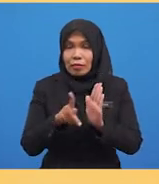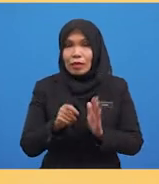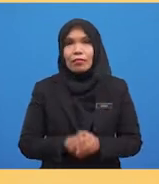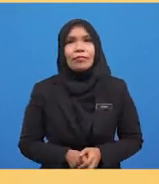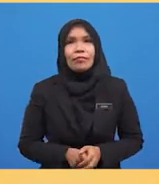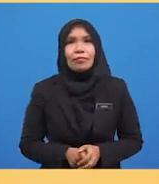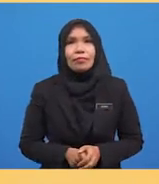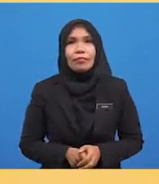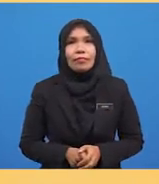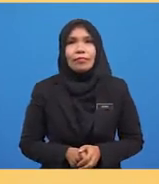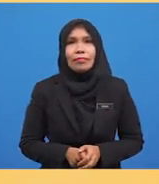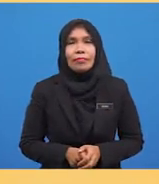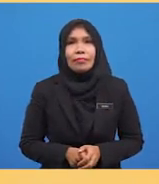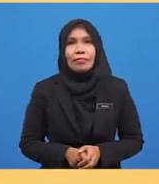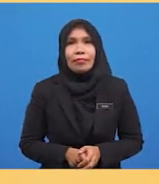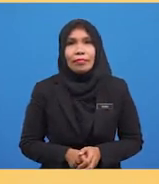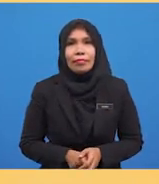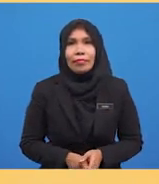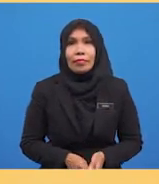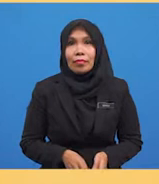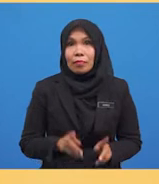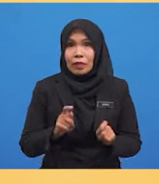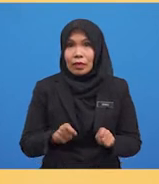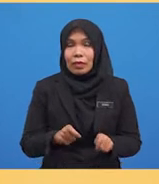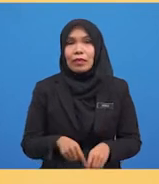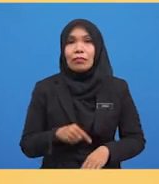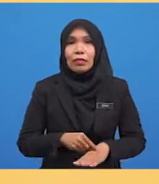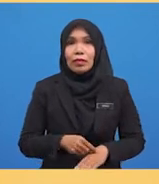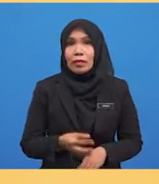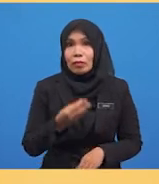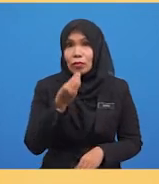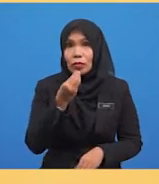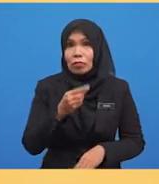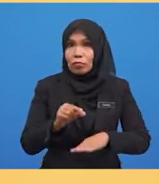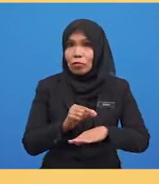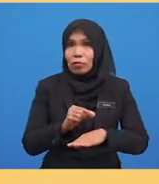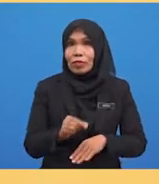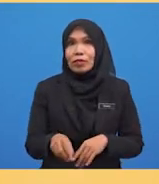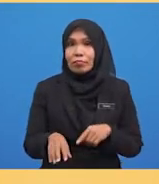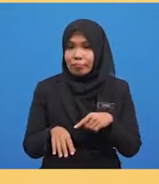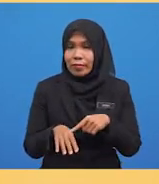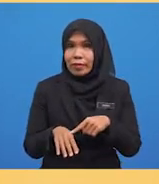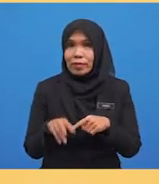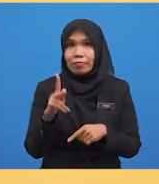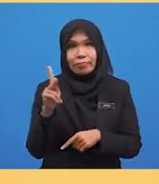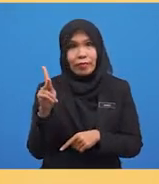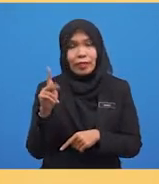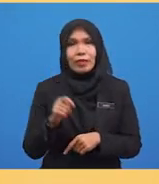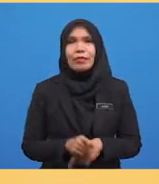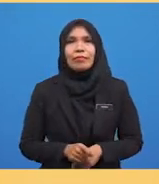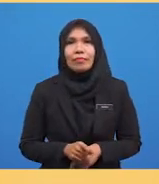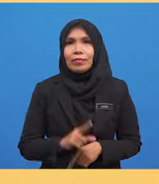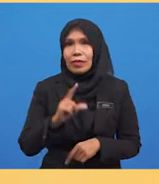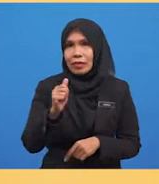nasi hendaklah disuap menggunakan tangan kanan. Manakala lauk